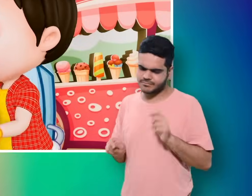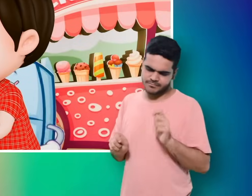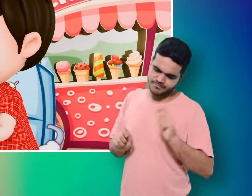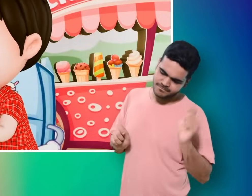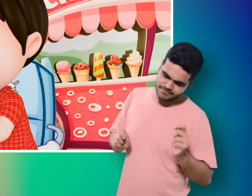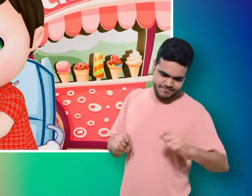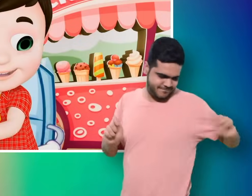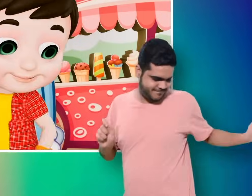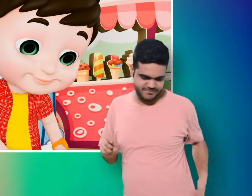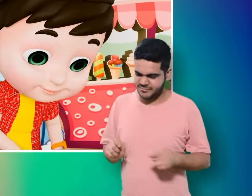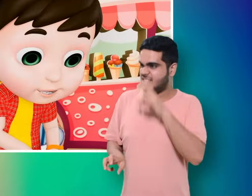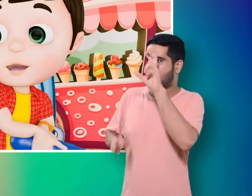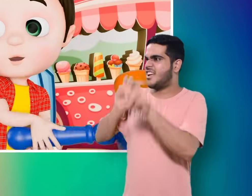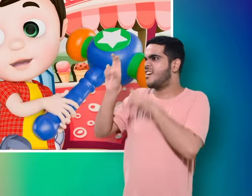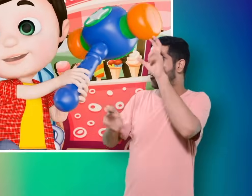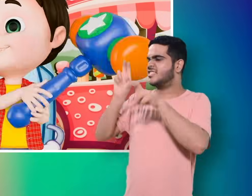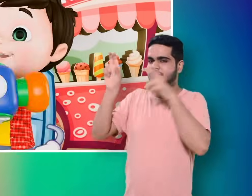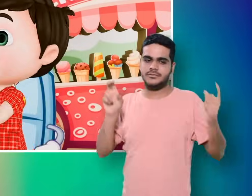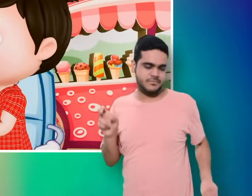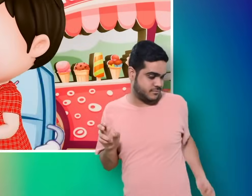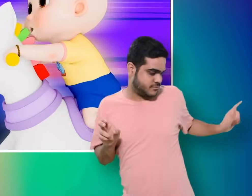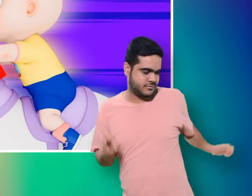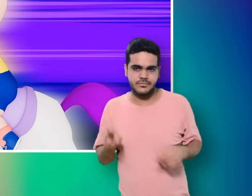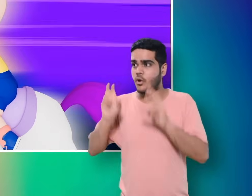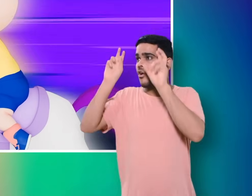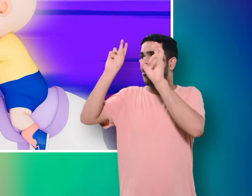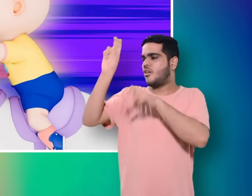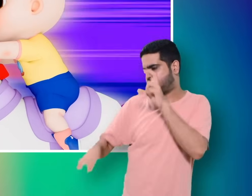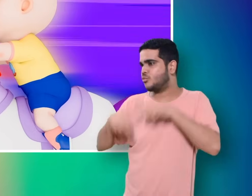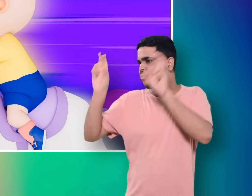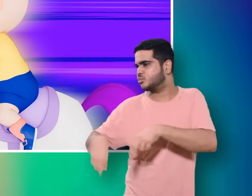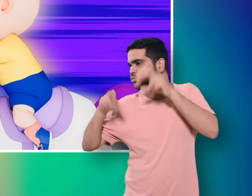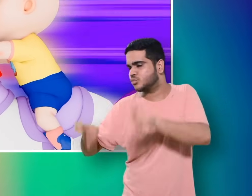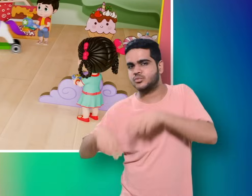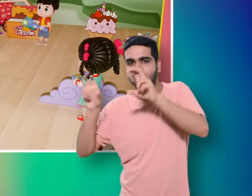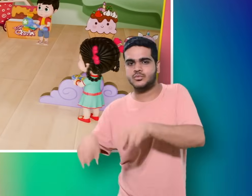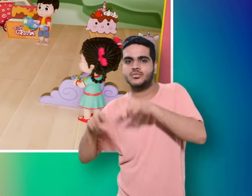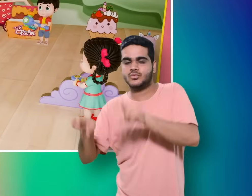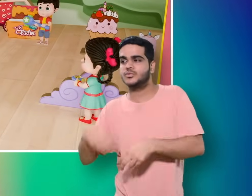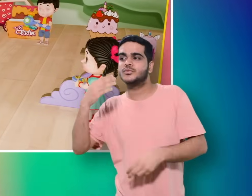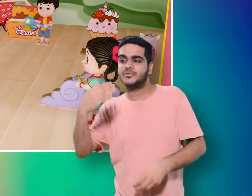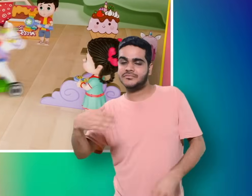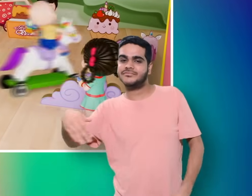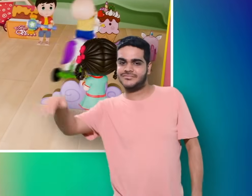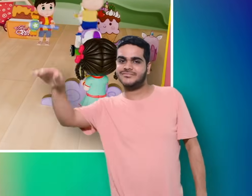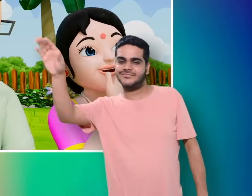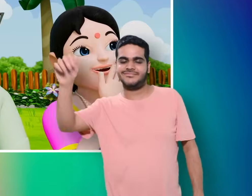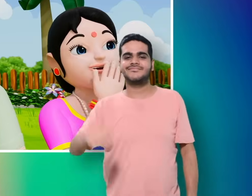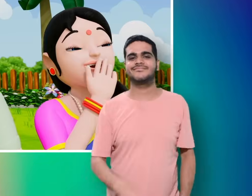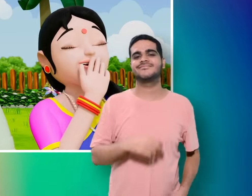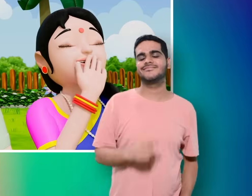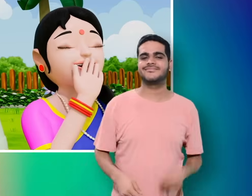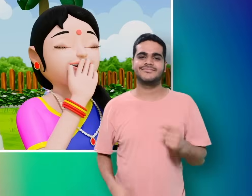घोड़ा, घोड़े की दुम पे जो मारा हथौड़ा, दौड़ा दौड़ा दौड़ा घोड़ा दुम उठा के